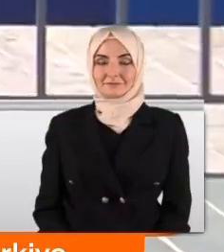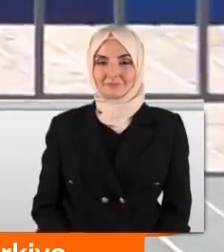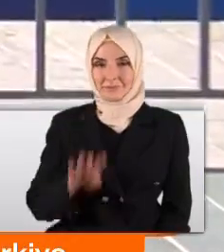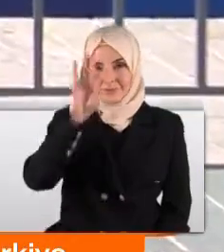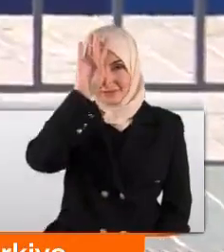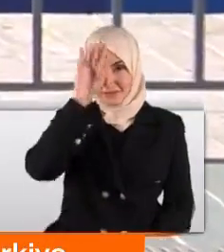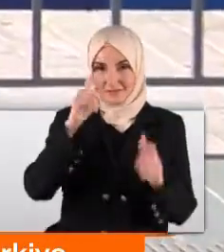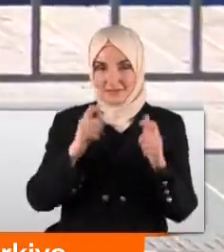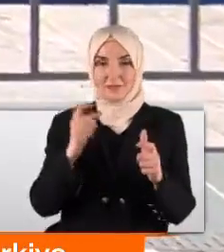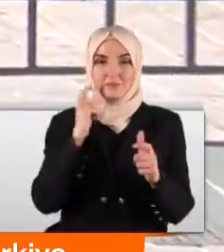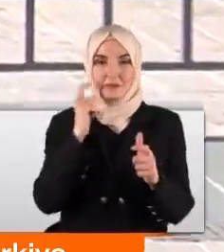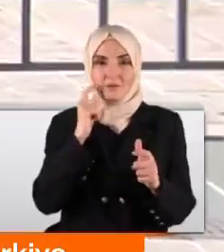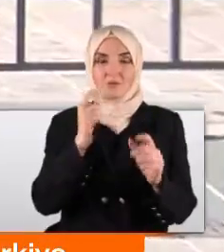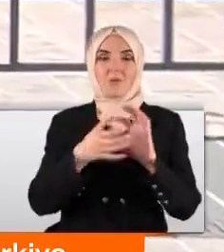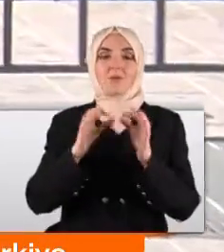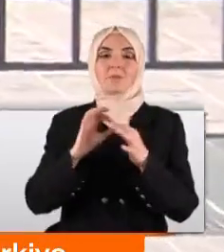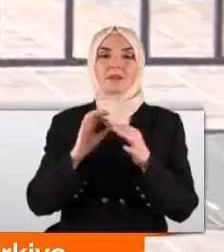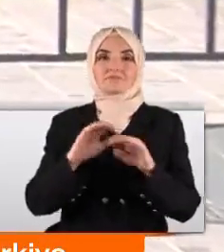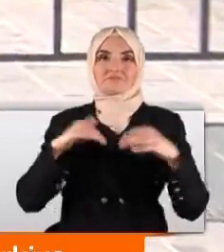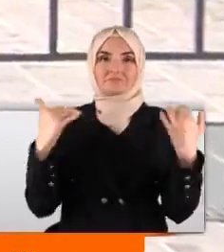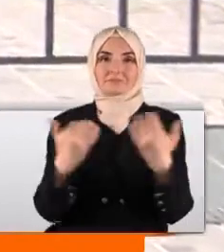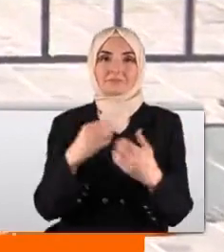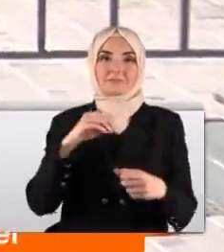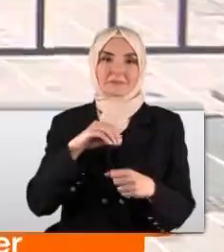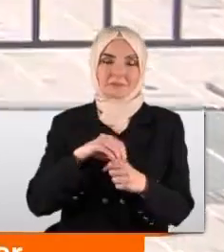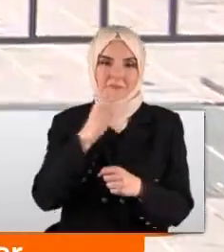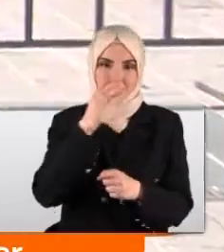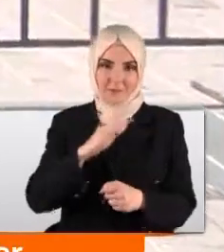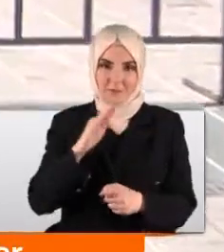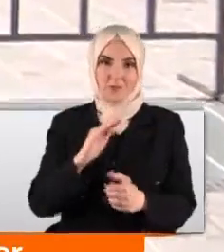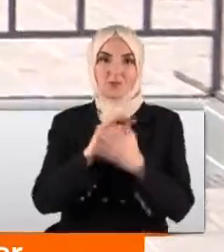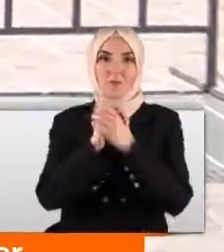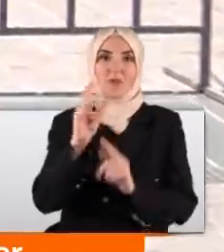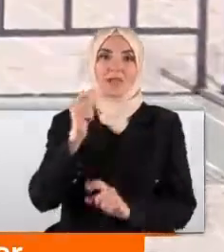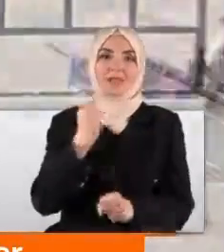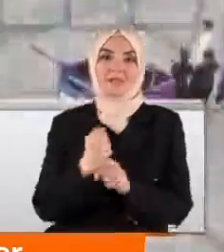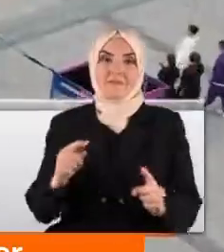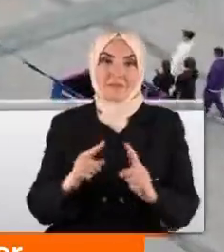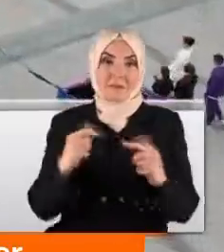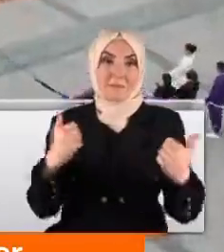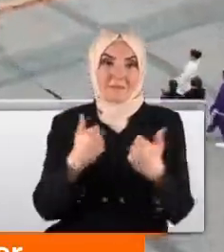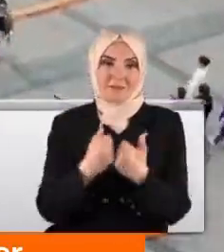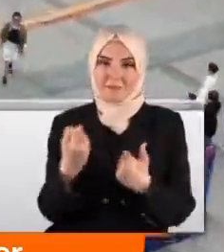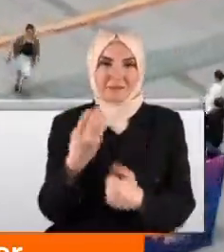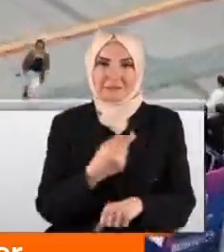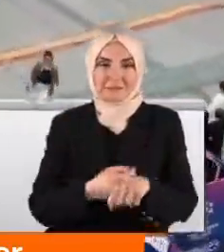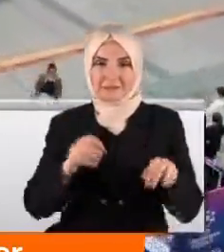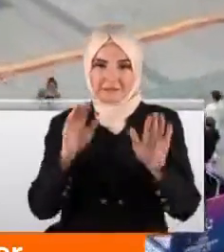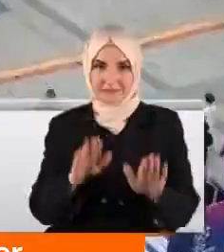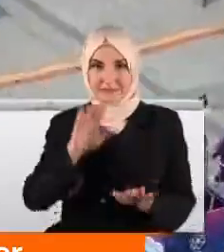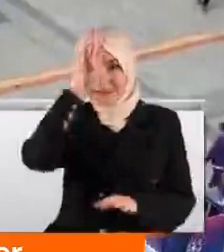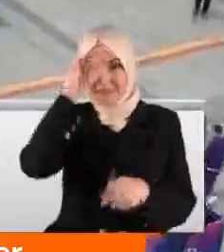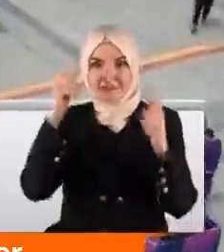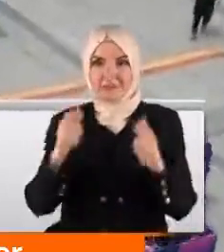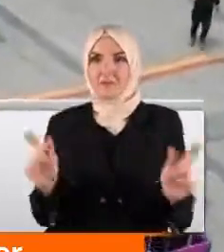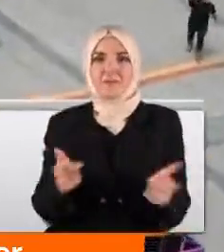İstanbul Atatürk Olimpiyat Stadı'nda oynanacak olan Şampiyonlar Ligi final maçına artık sayılı saatler kaldı. Ve İstanbul'da adeta bir